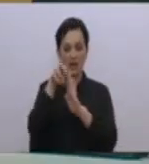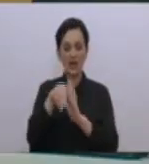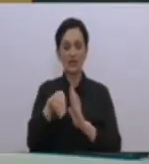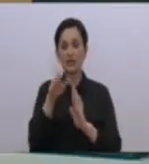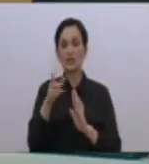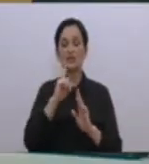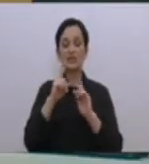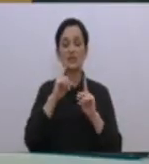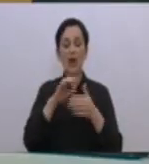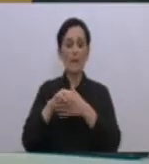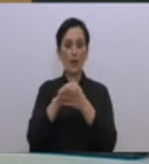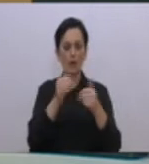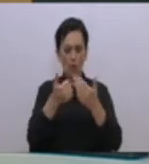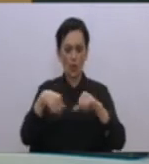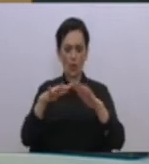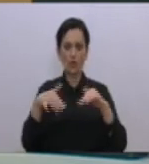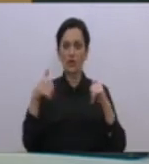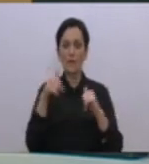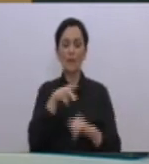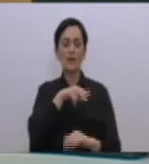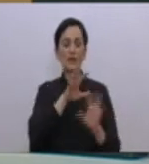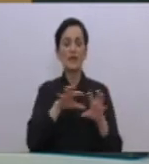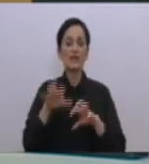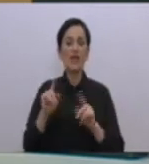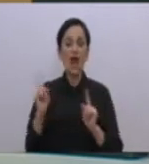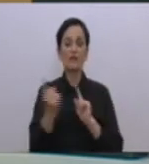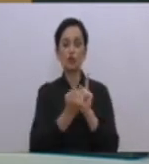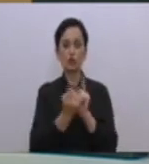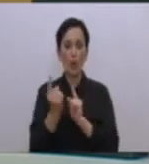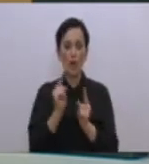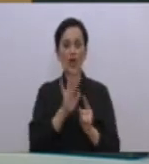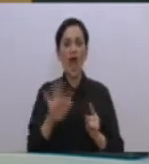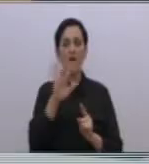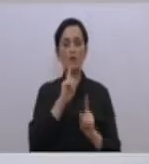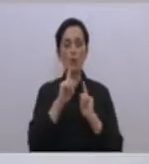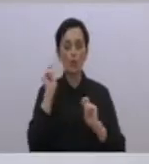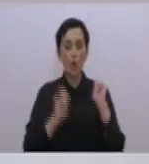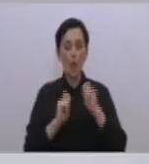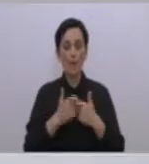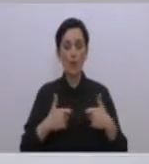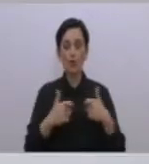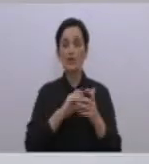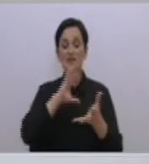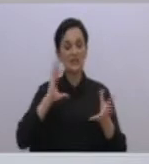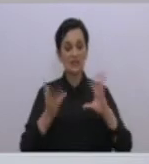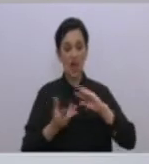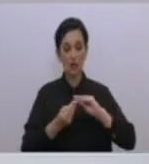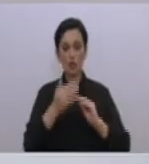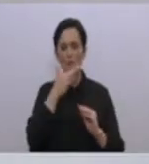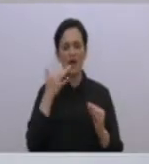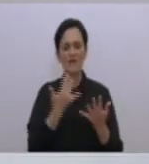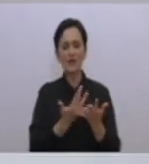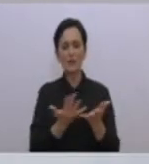Saparlamento Asambleis tsevri kveqnebis parlamentebis tavshdomareebis Evropul konferentsiashi. Saerto jamshi aghnishul